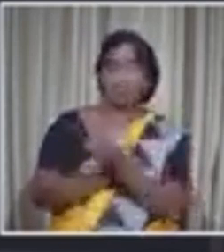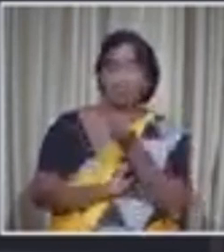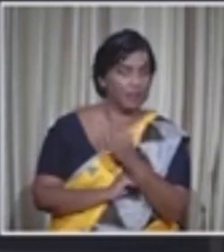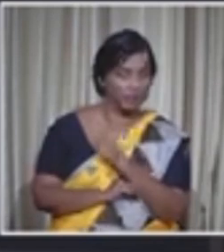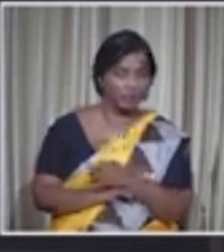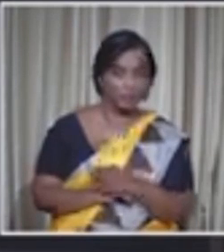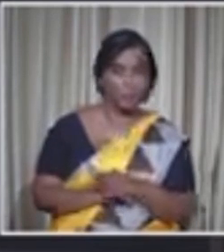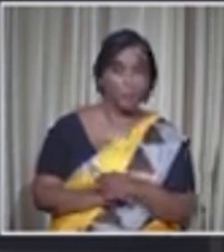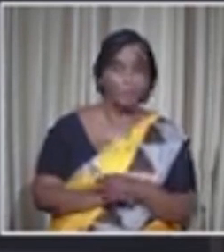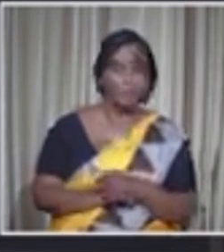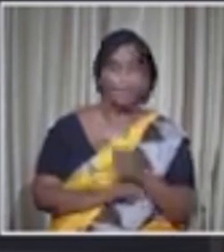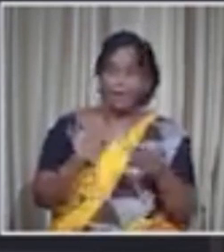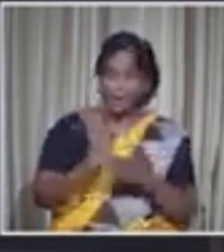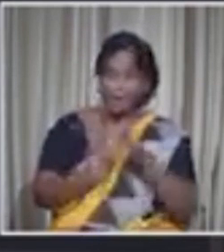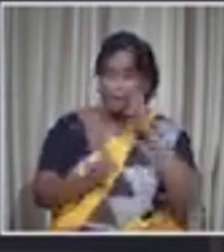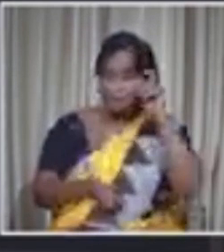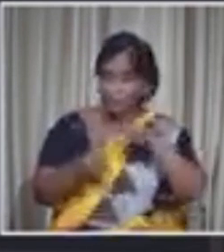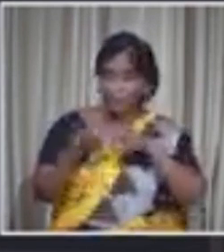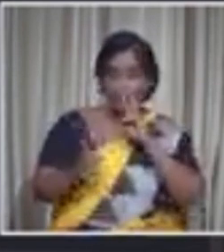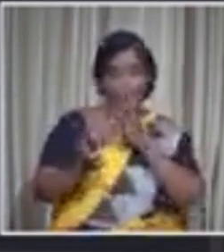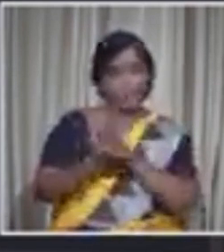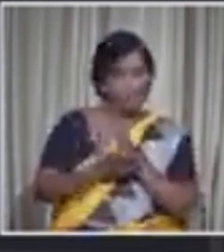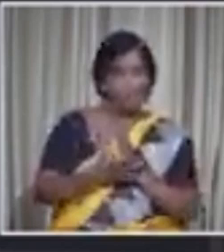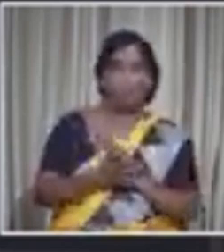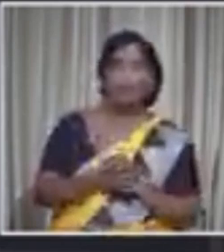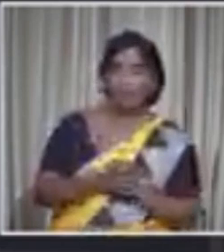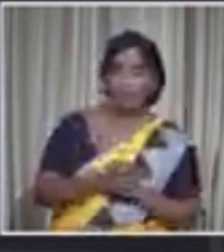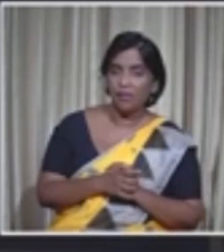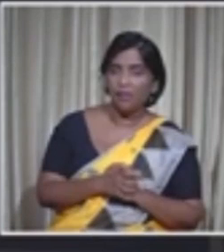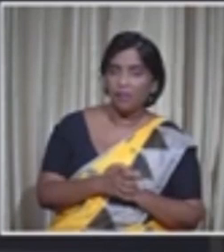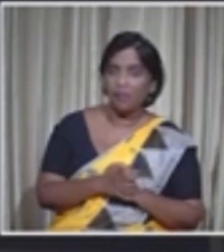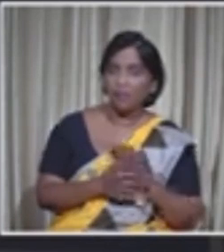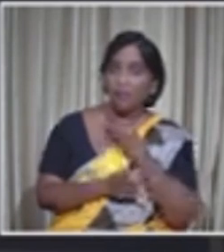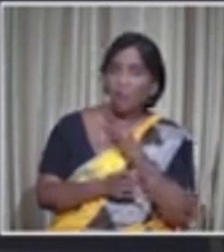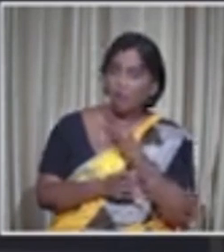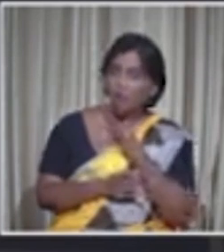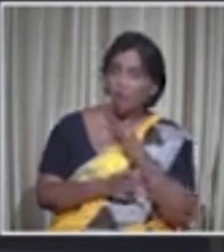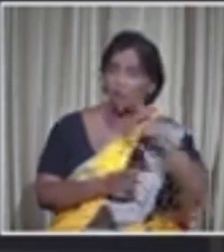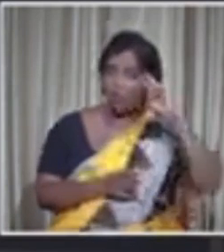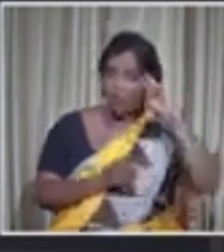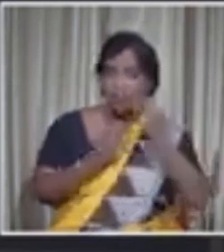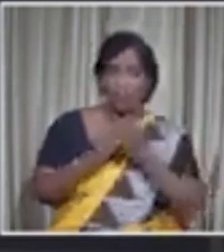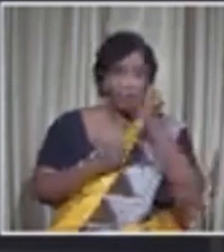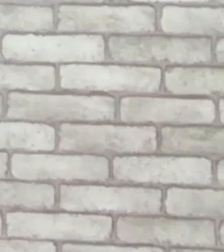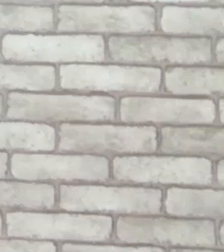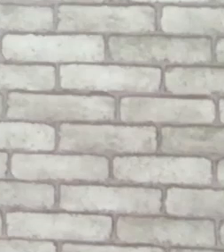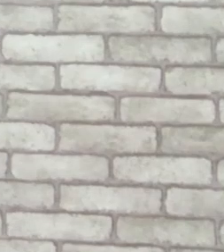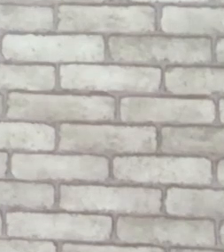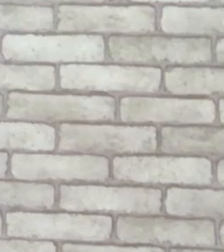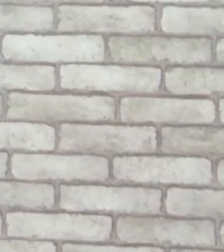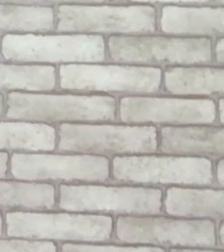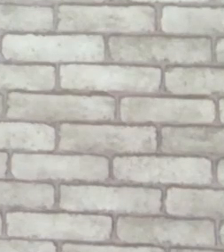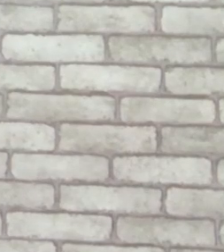வலையிலே மாட்டி அவர்களை ஏமாற்றி பல வாக்குறுதிகளை அளித்து இந்த நாட்டு மக்களை வீதிக்கு இழுத்தடித்த பெருமை இந்த அரசாங்கம்